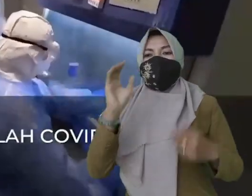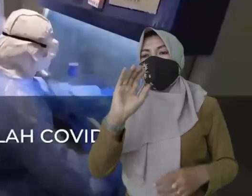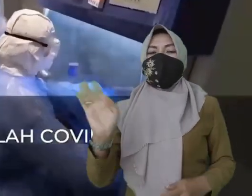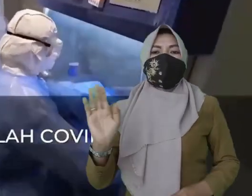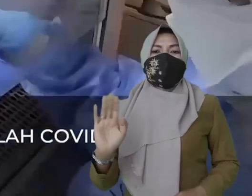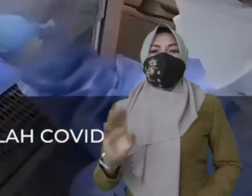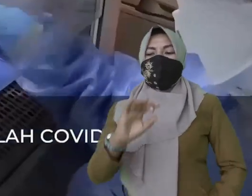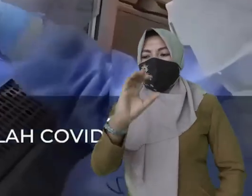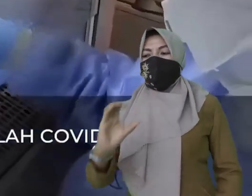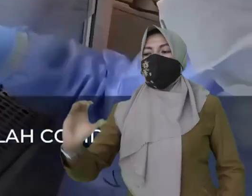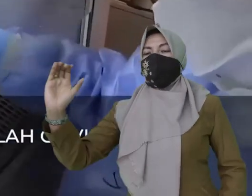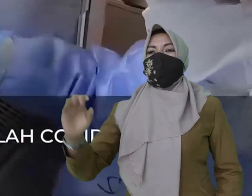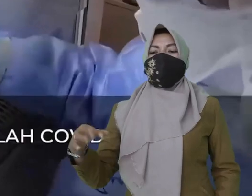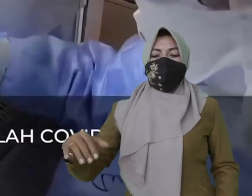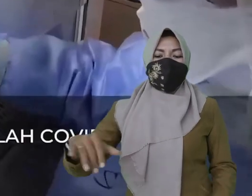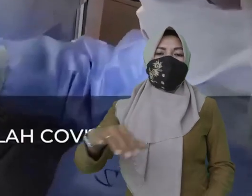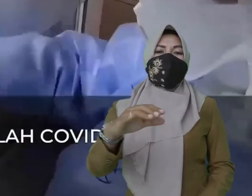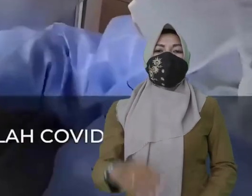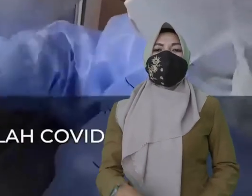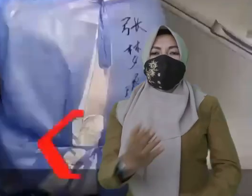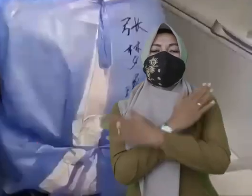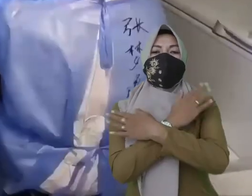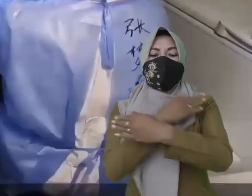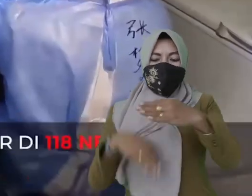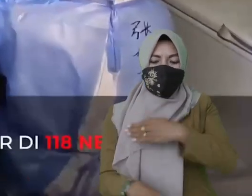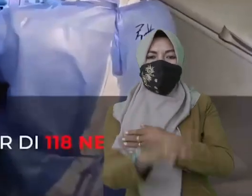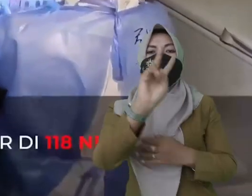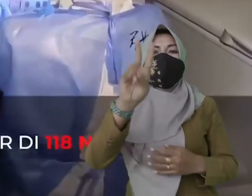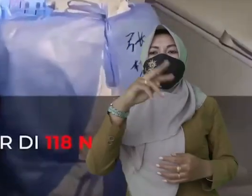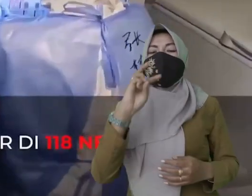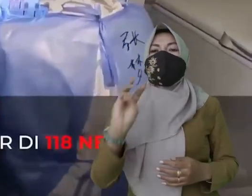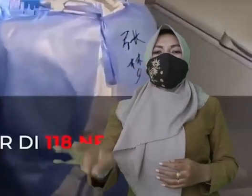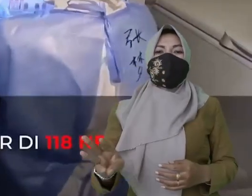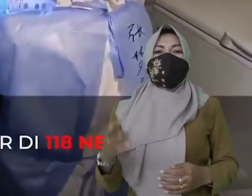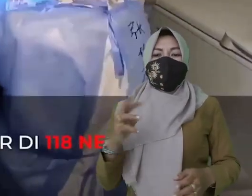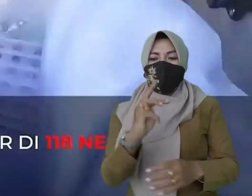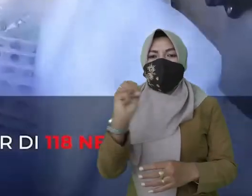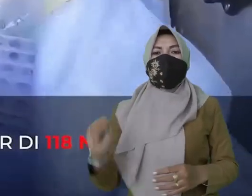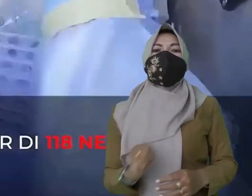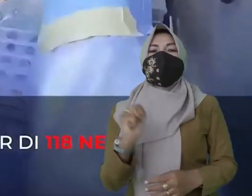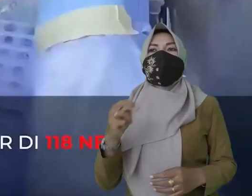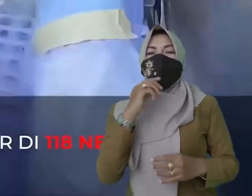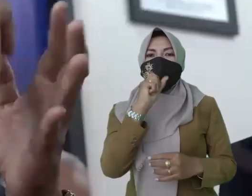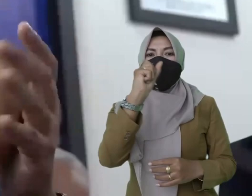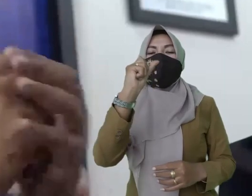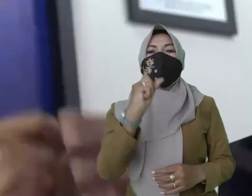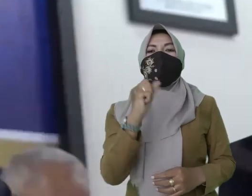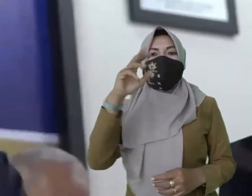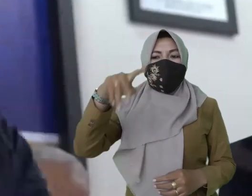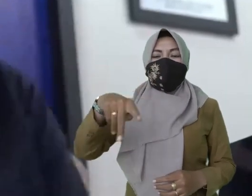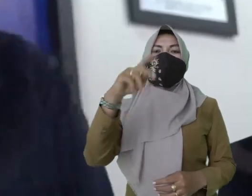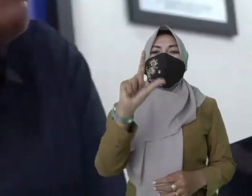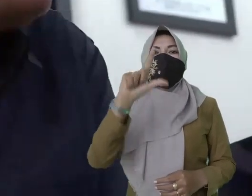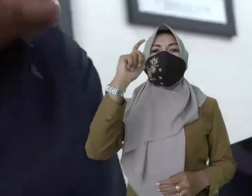yang bebas dari COVID-19. Nah, jalan terus kuman-kumannya. Aceh kapan masuk? 26 Maret, ditemukan 5 kasus,